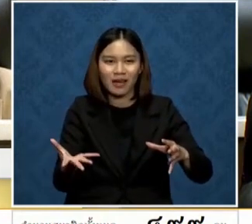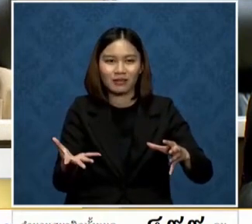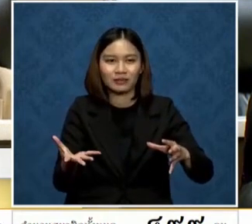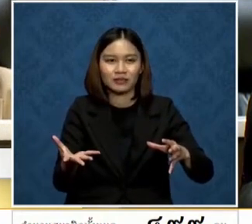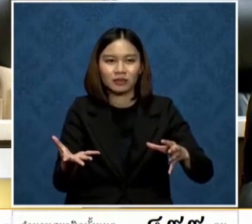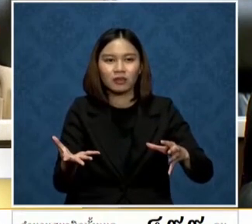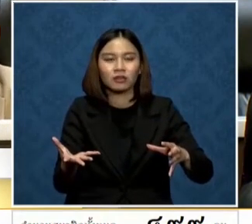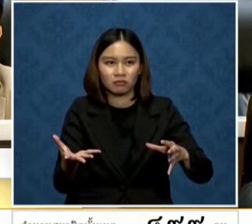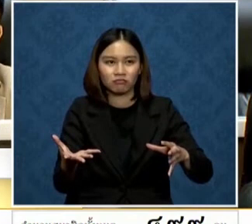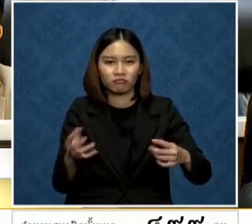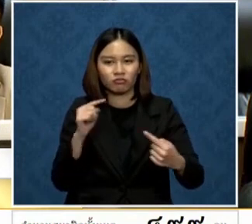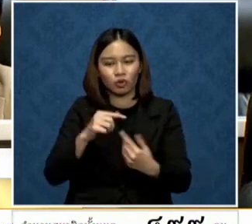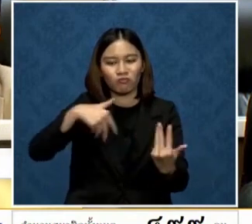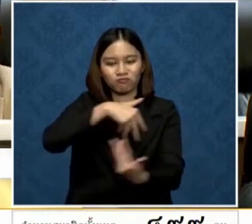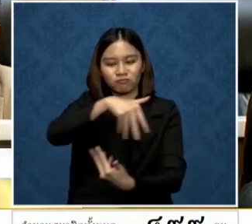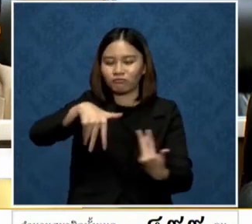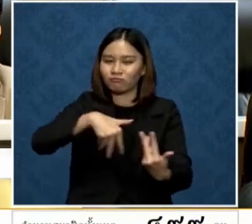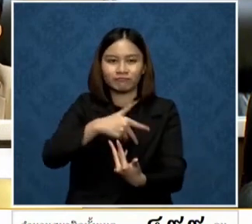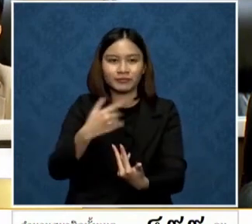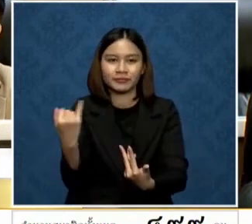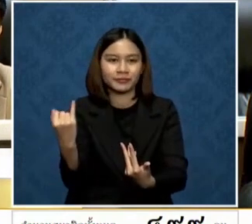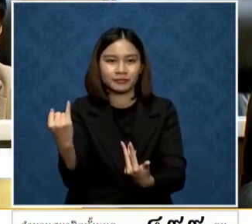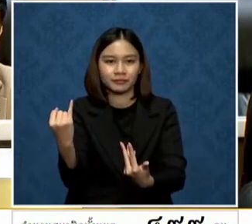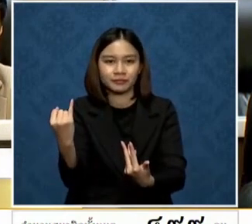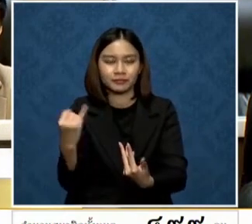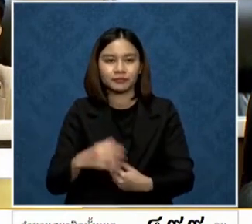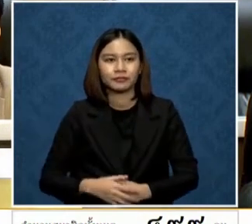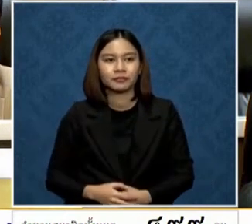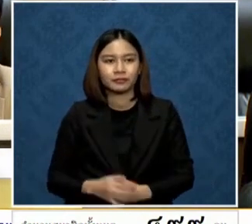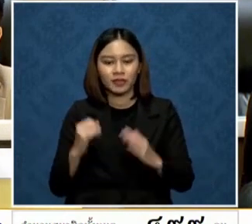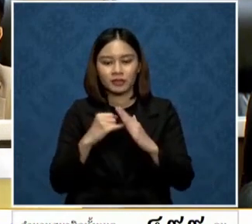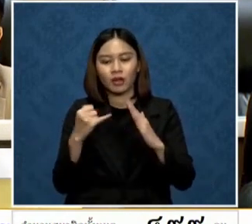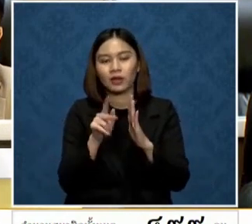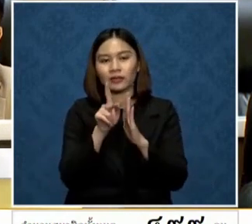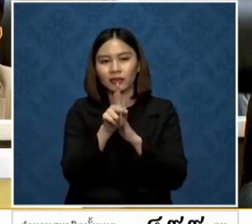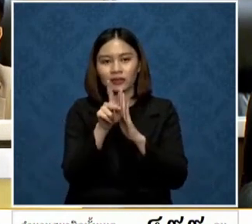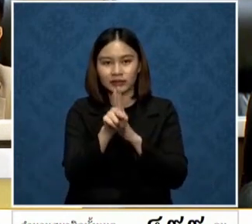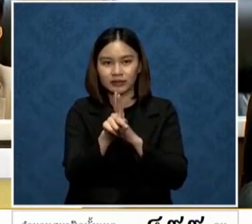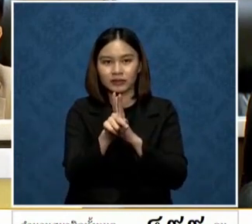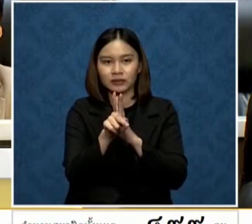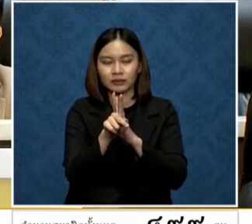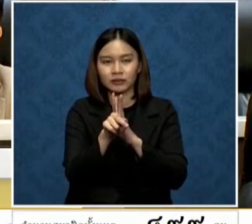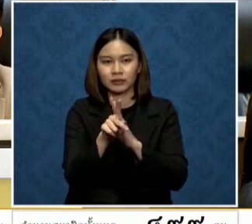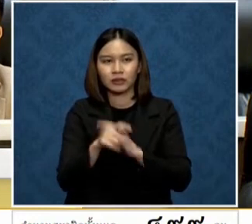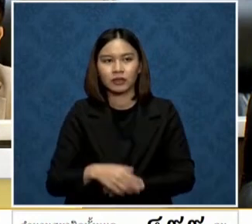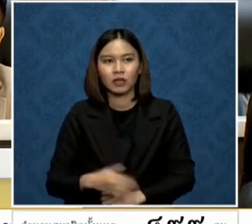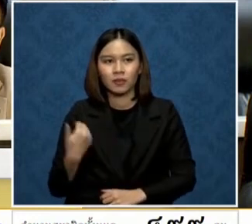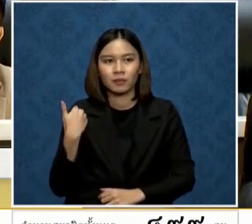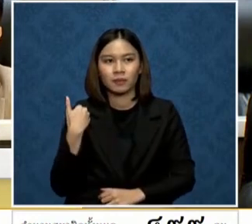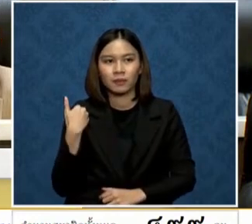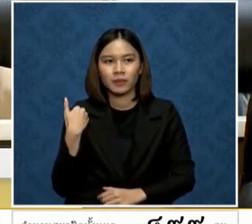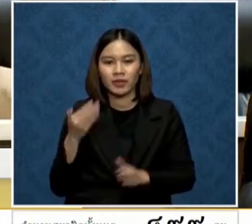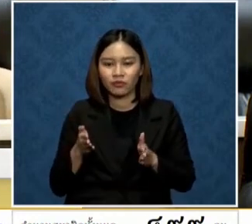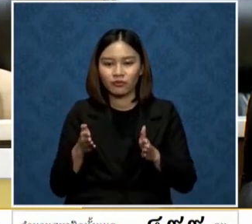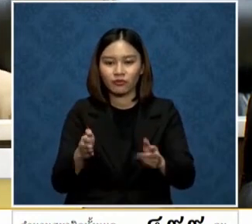ทำให้บรรยากาศเสียไปจังหวัดกาฬสินธุ์มีเส้นทางระหว่าง